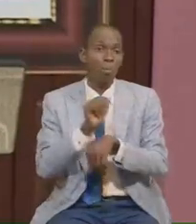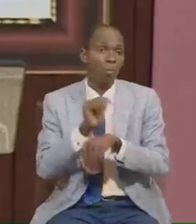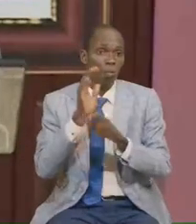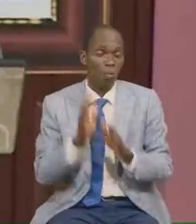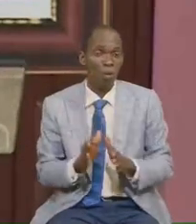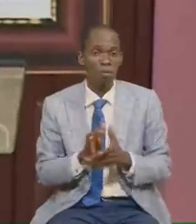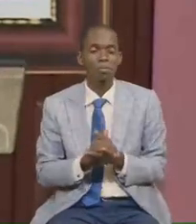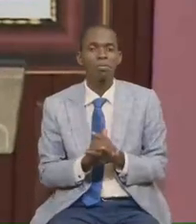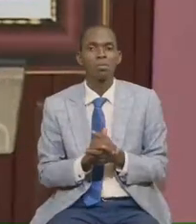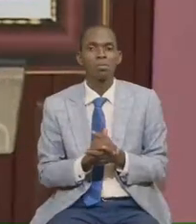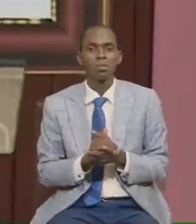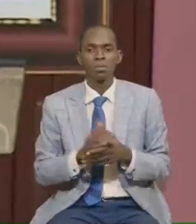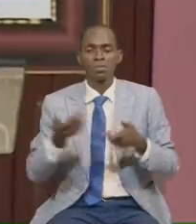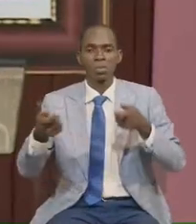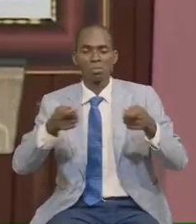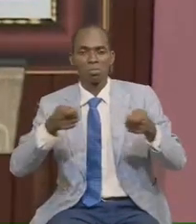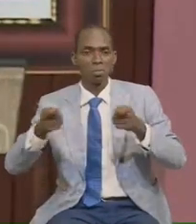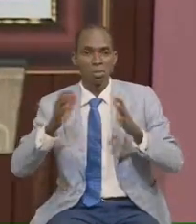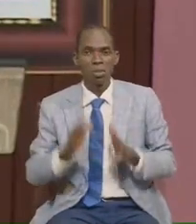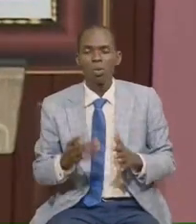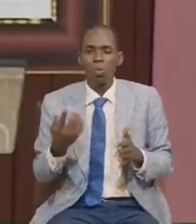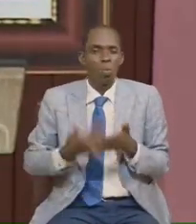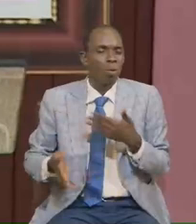un administrateur ou quel que soit ce qu'il fait,